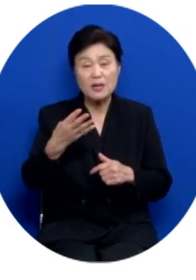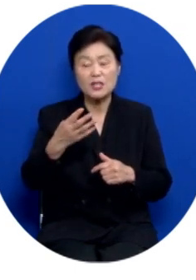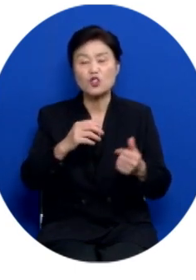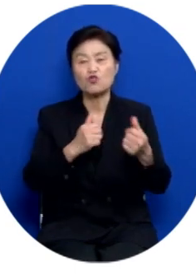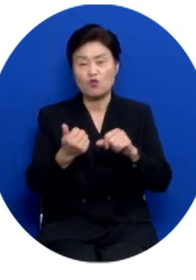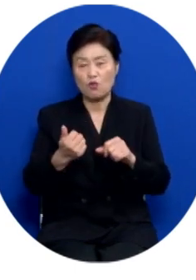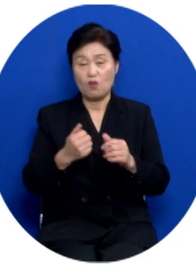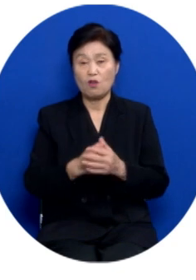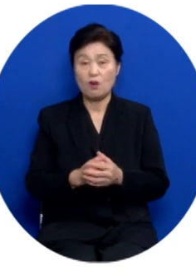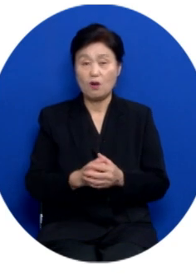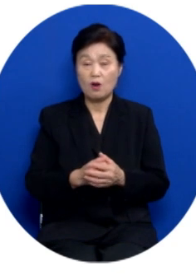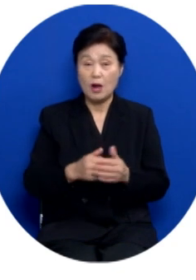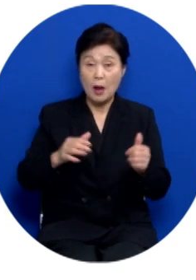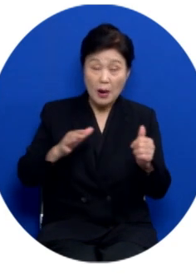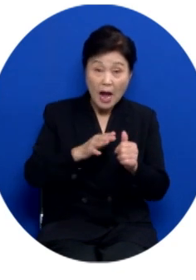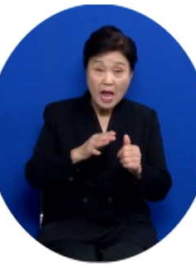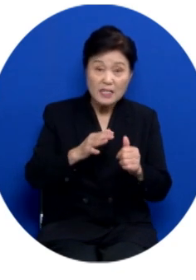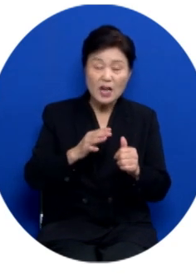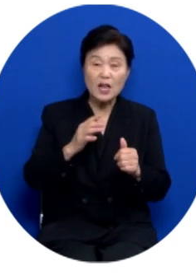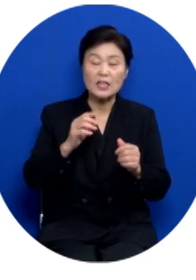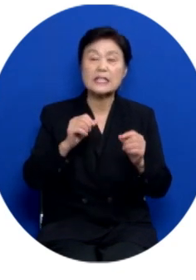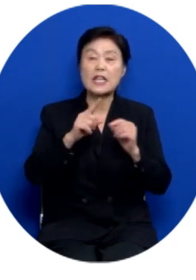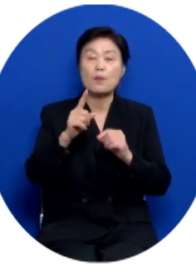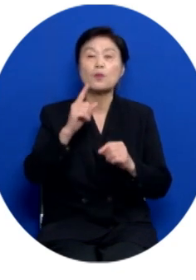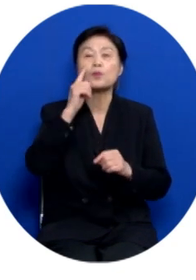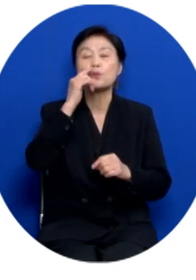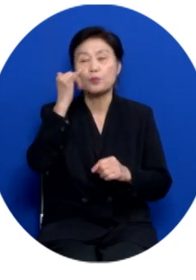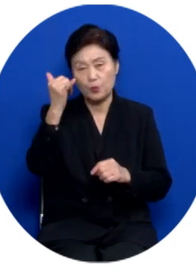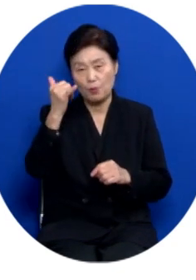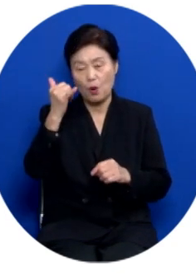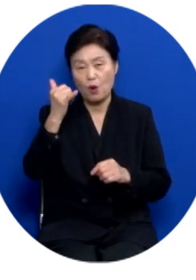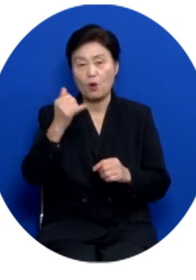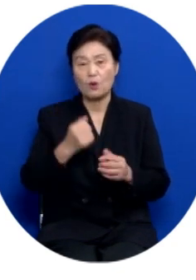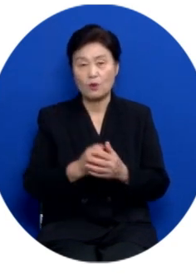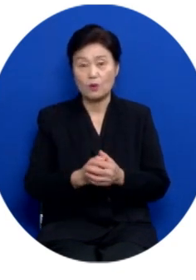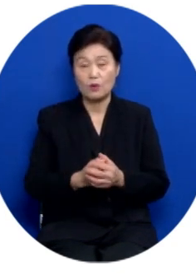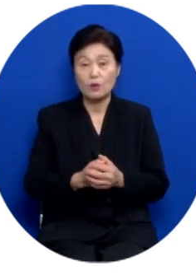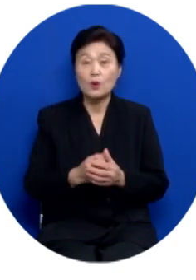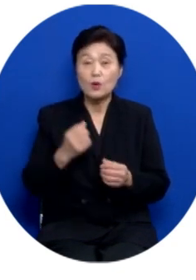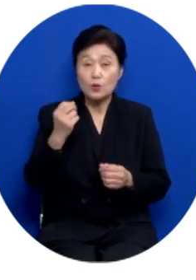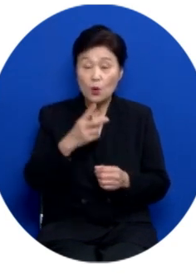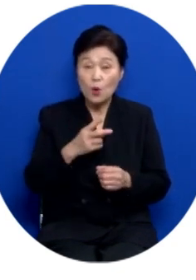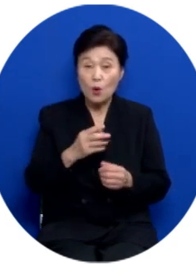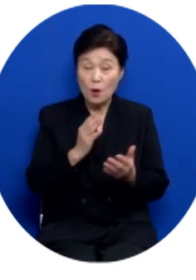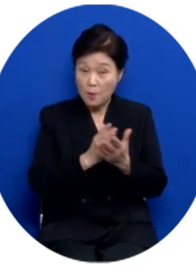파악됐습니다. 가해자는 부모가 85.9%로 대부분을 차지했고